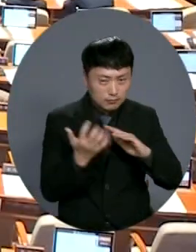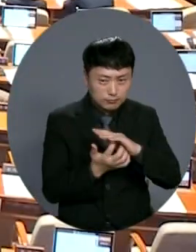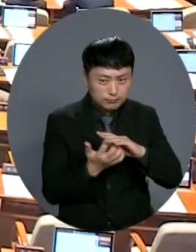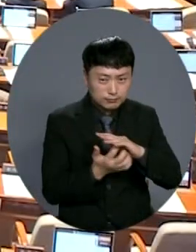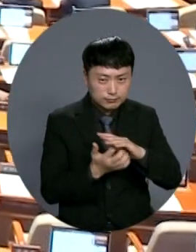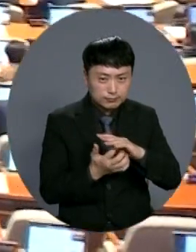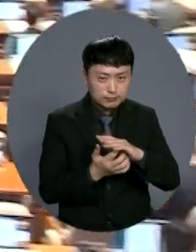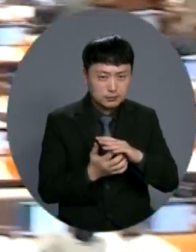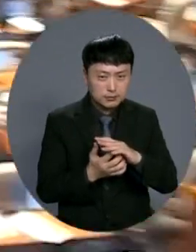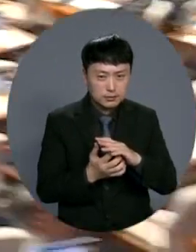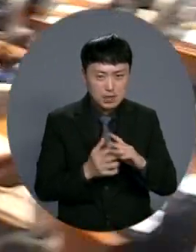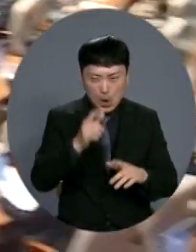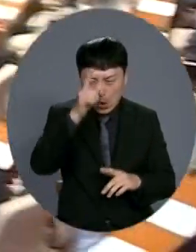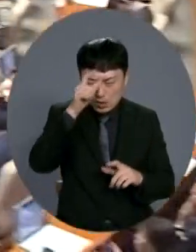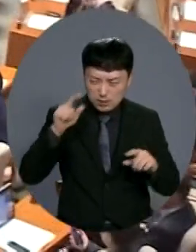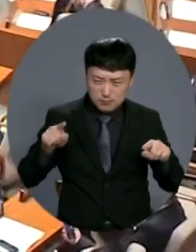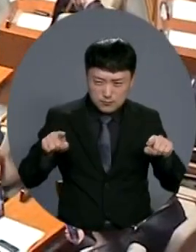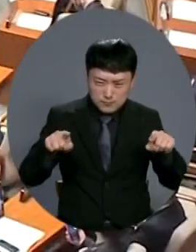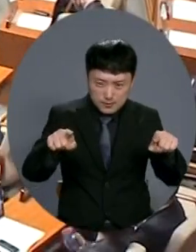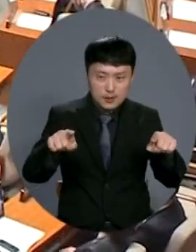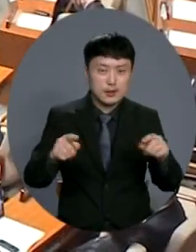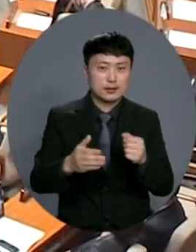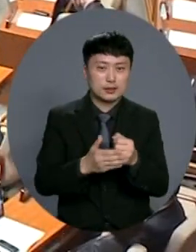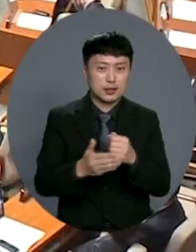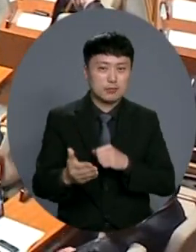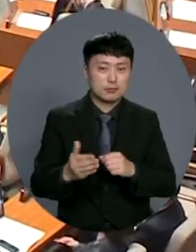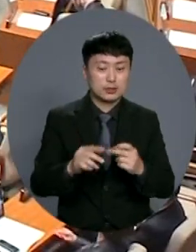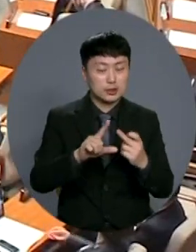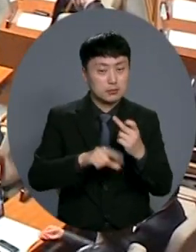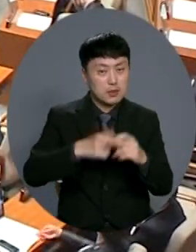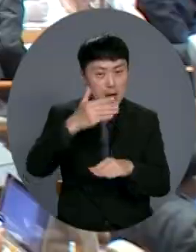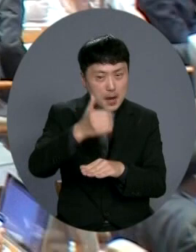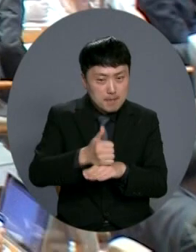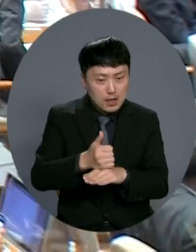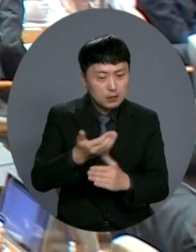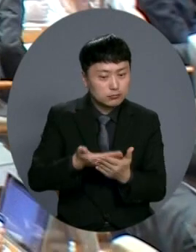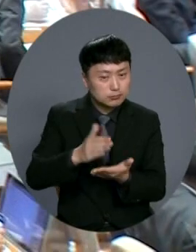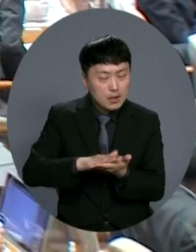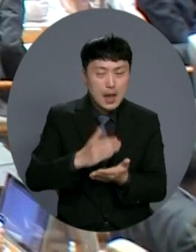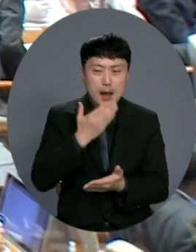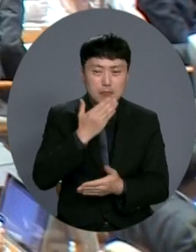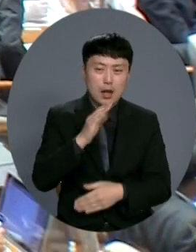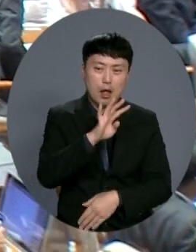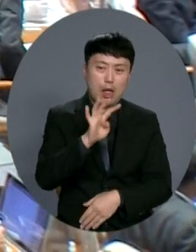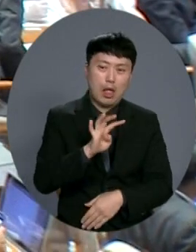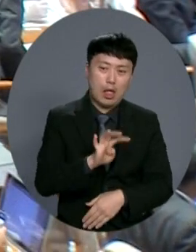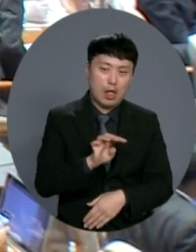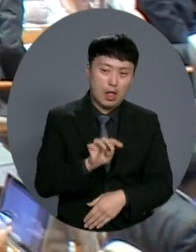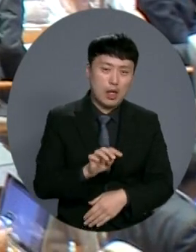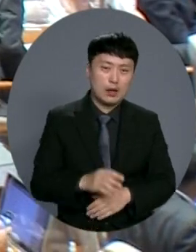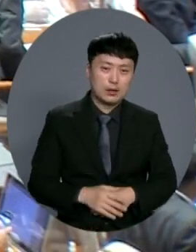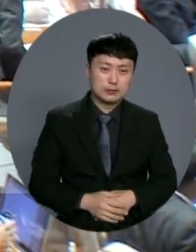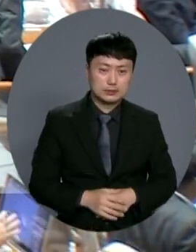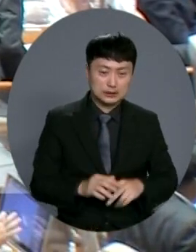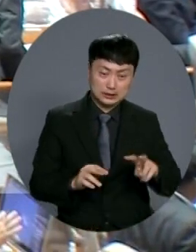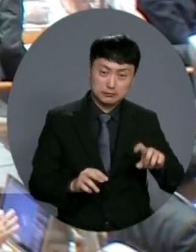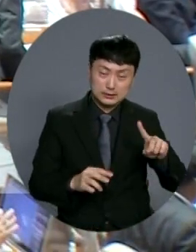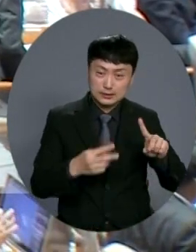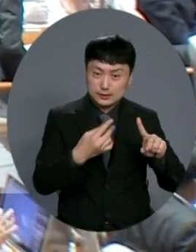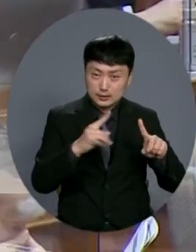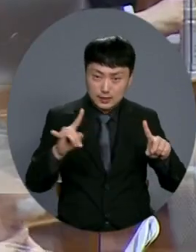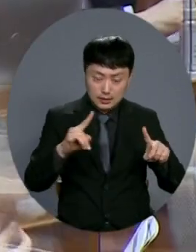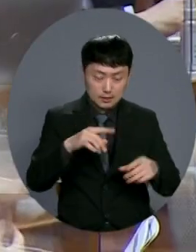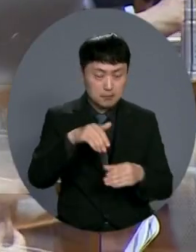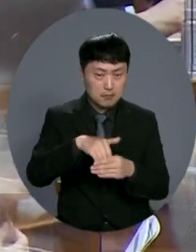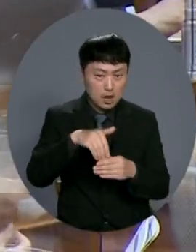여야가 팽팽히 맞서고 있어 올해 안에 마무리 할지는 미지수입니다 지난 21대 총선때도